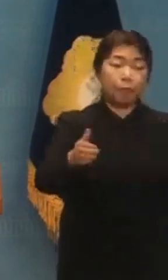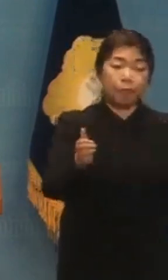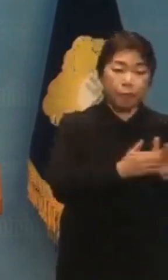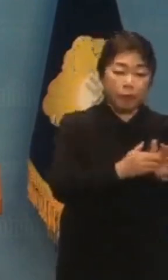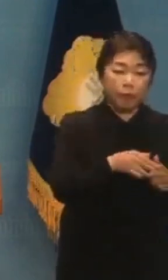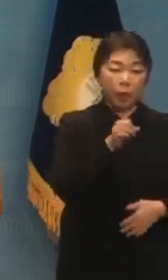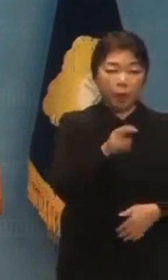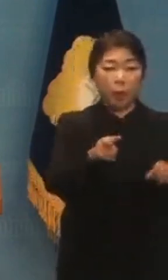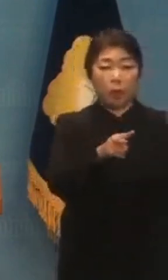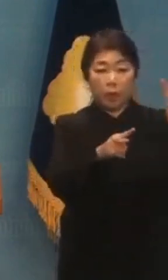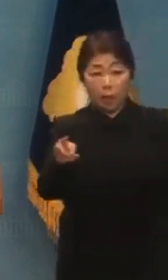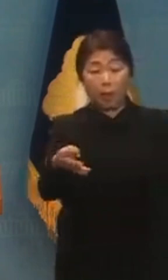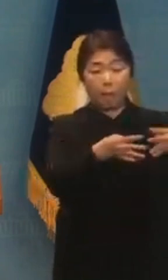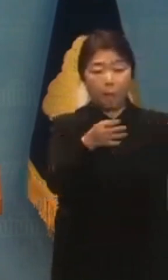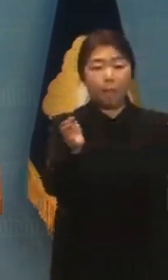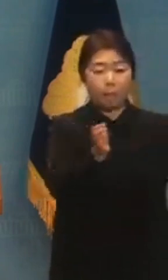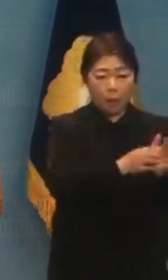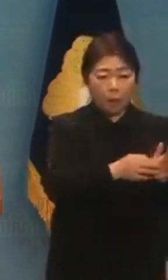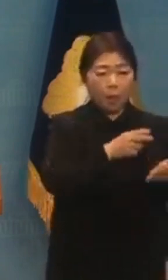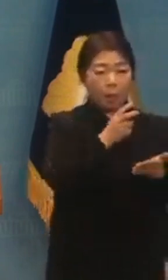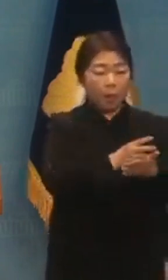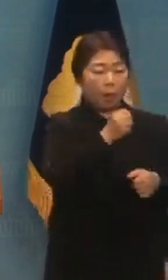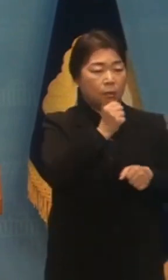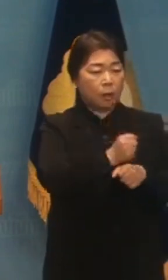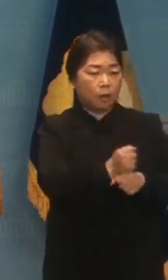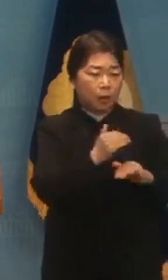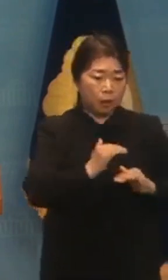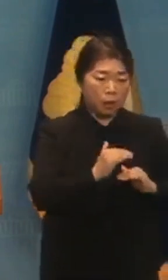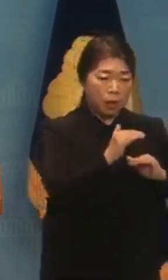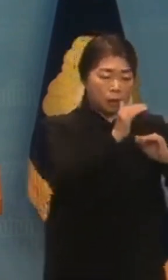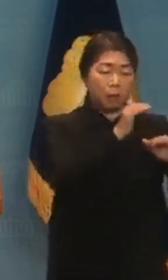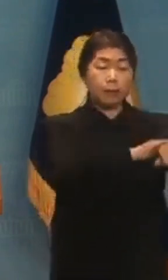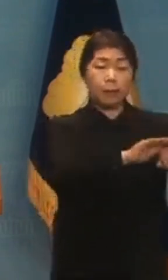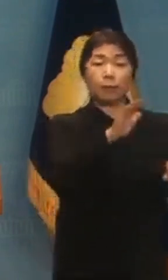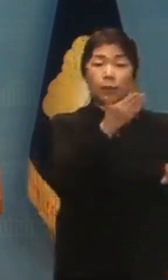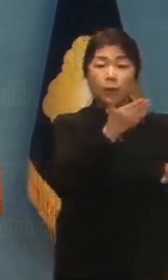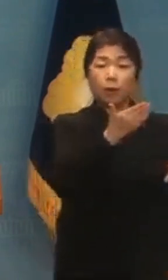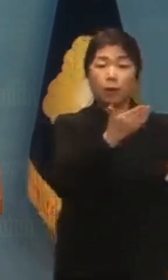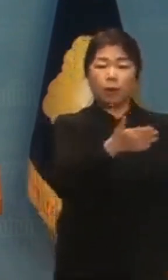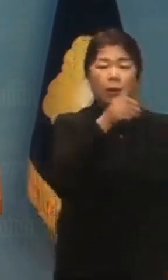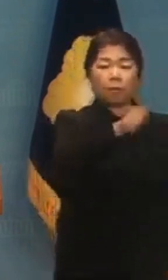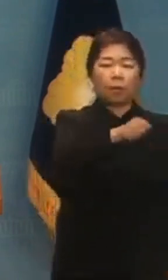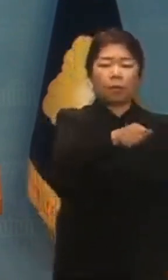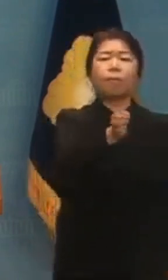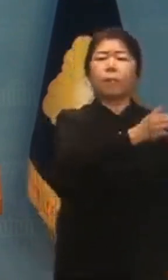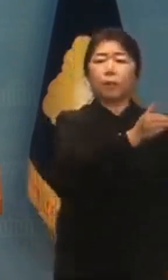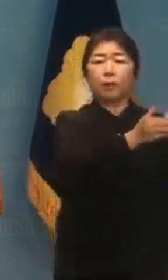이미 입법 절차는 다 통과됐으니 정해진 대로 시행되면 될 일입니다.